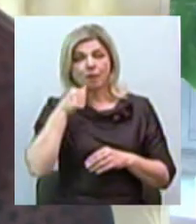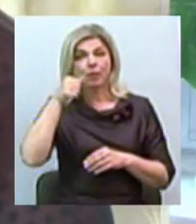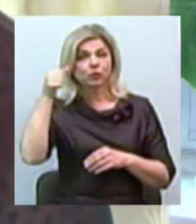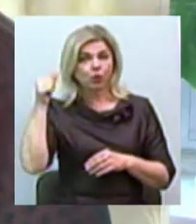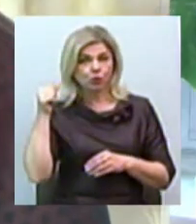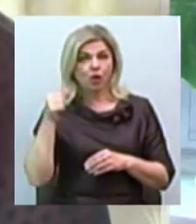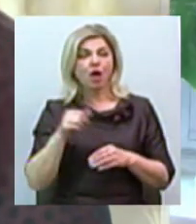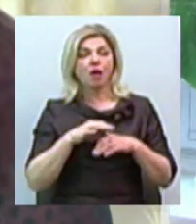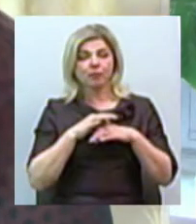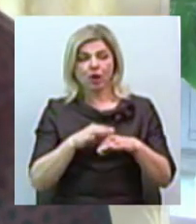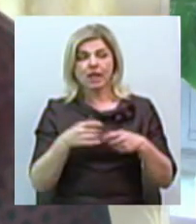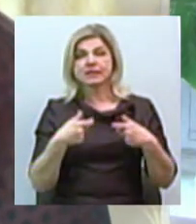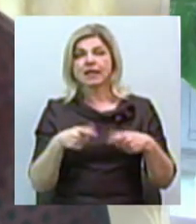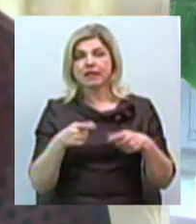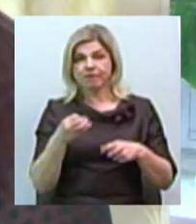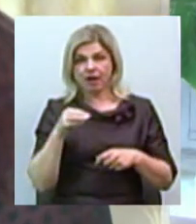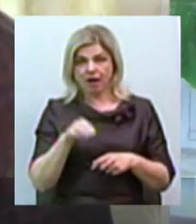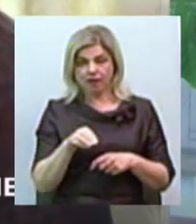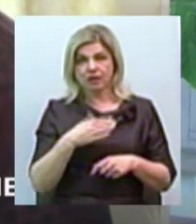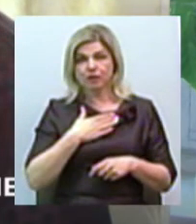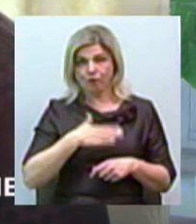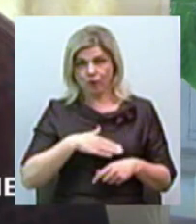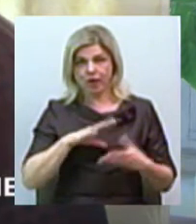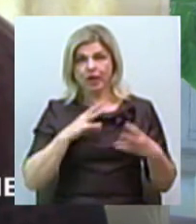і задоволена результатами. Працюю я